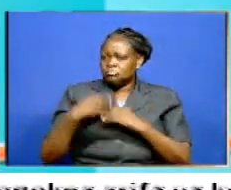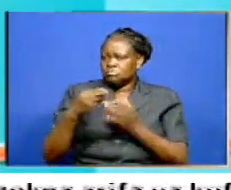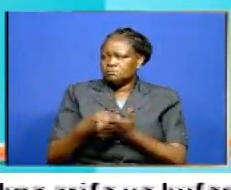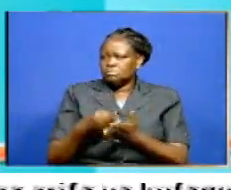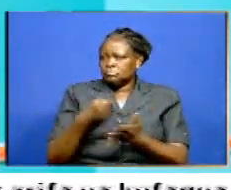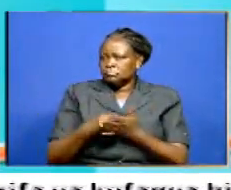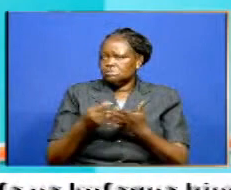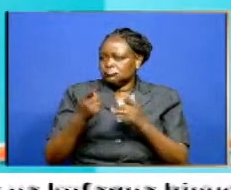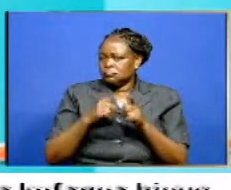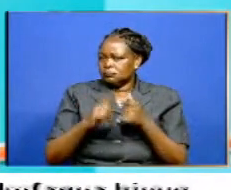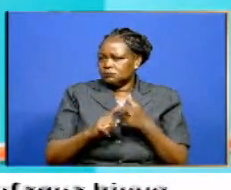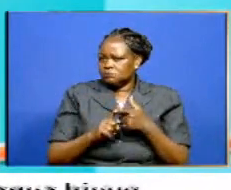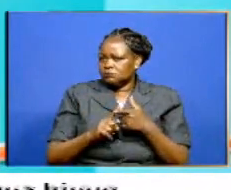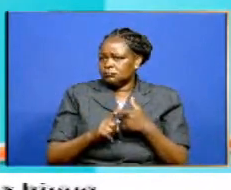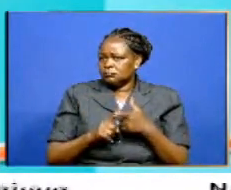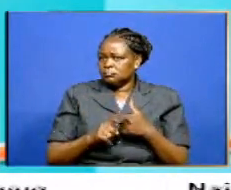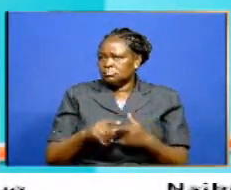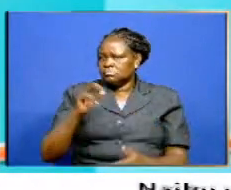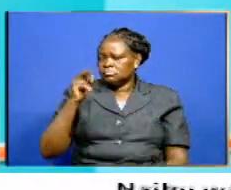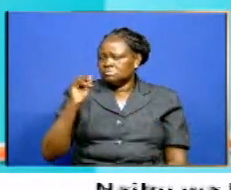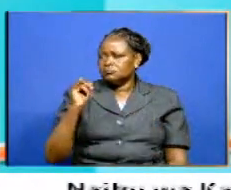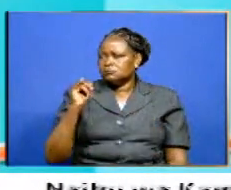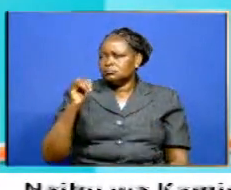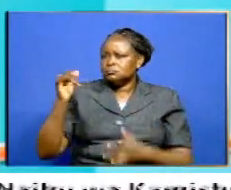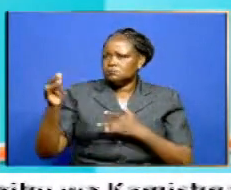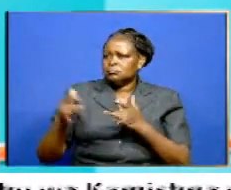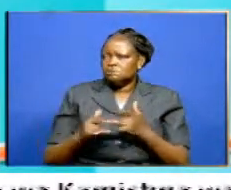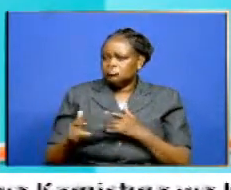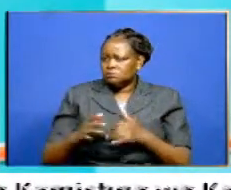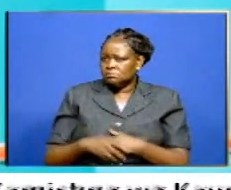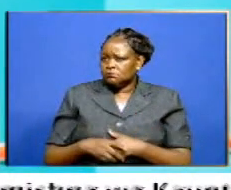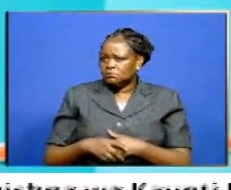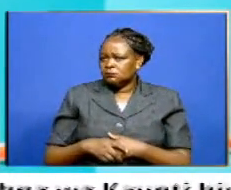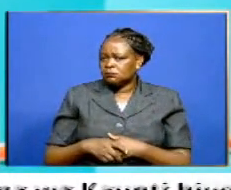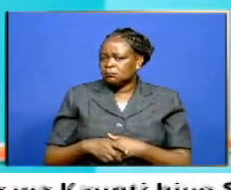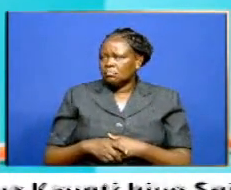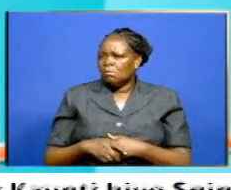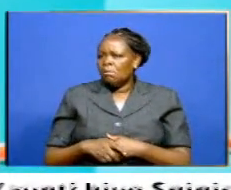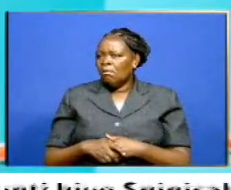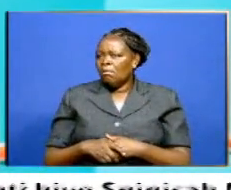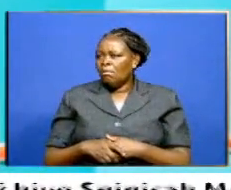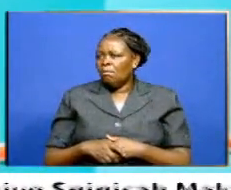then Yeri, utatazama kitu ambalo ama swala ambalo